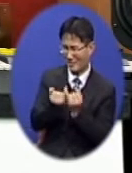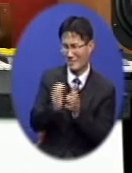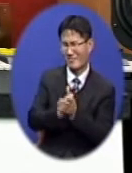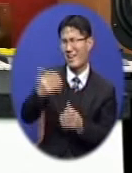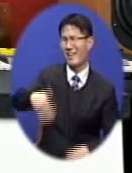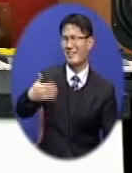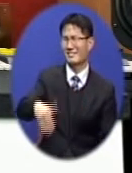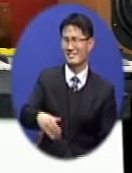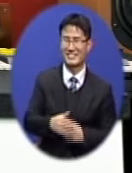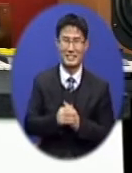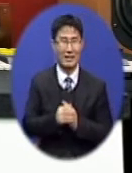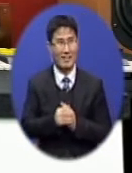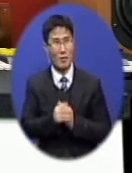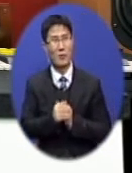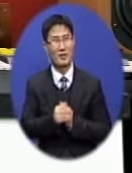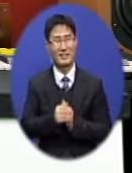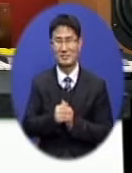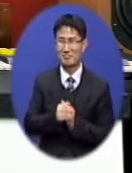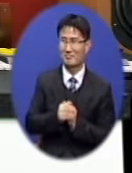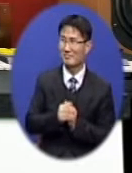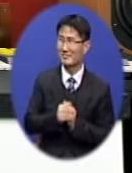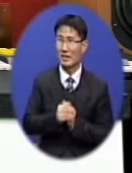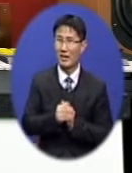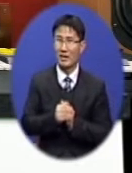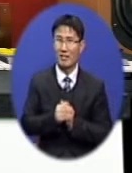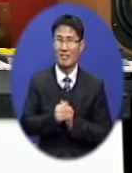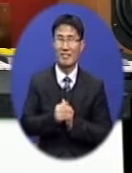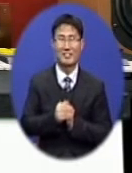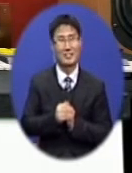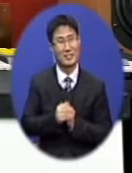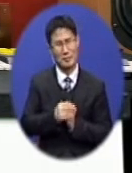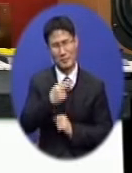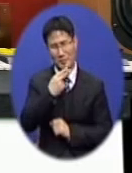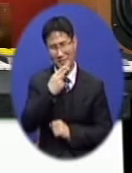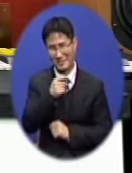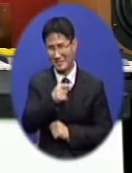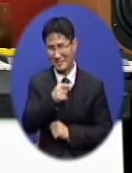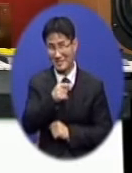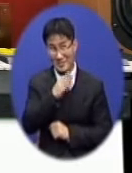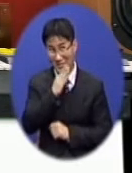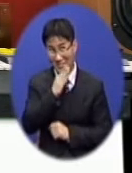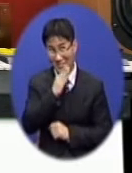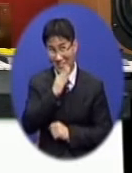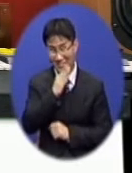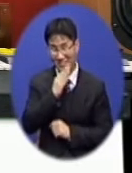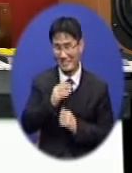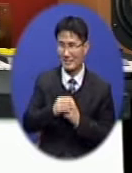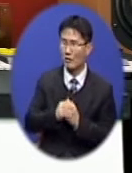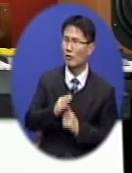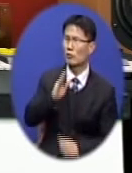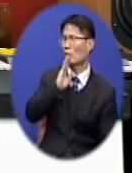없어요. 네. 아니 없다 그러는 일부러 없다 그러는 건 아니죠? 아